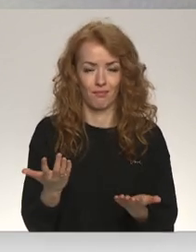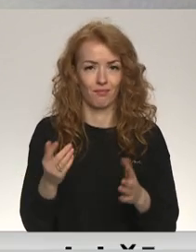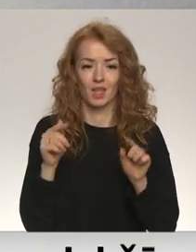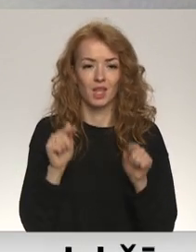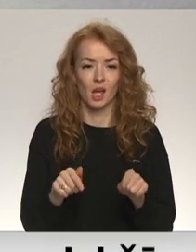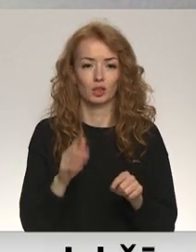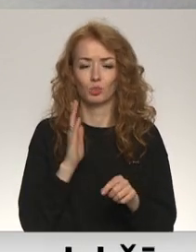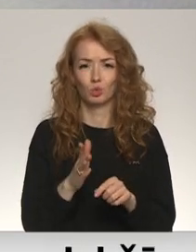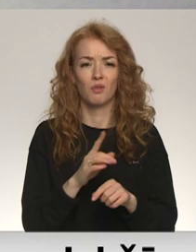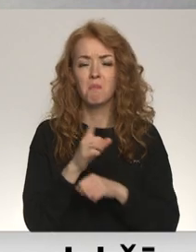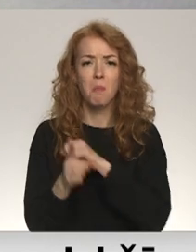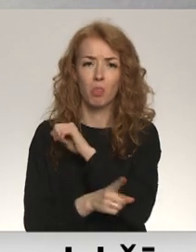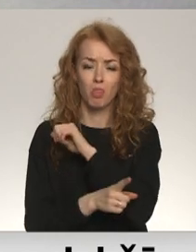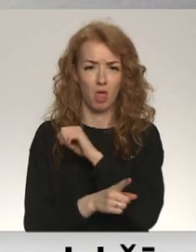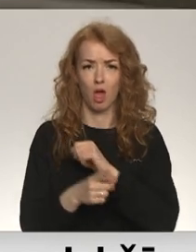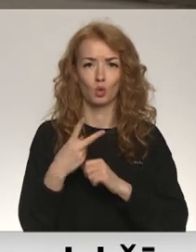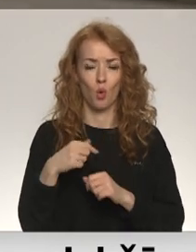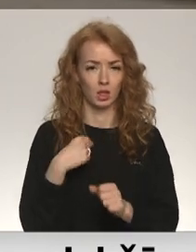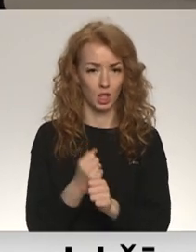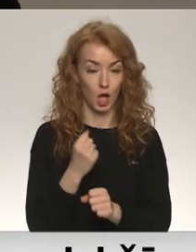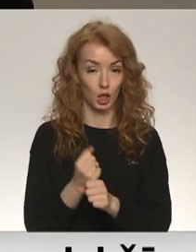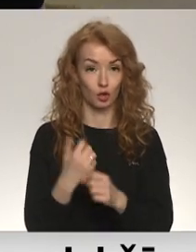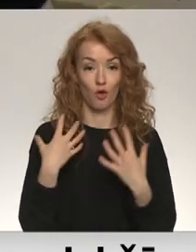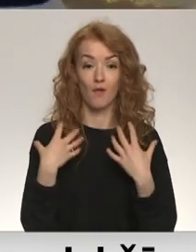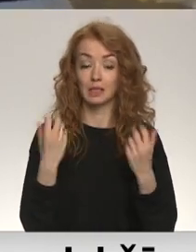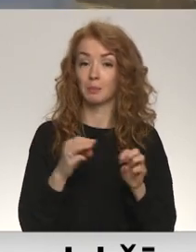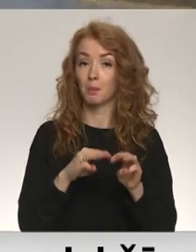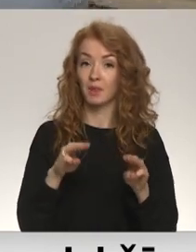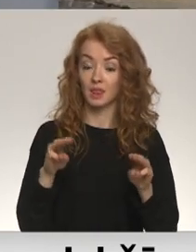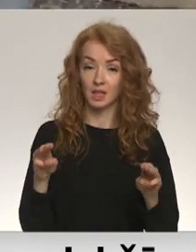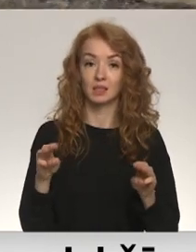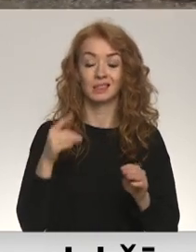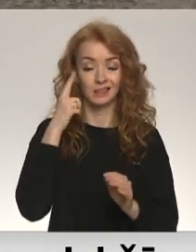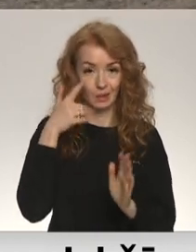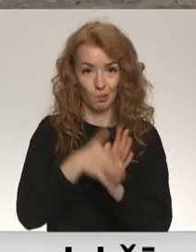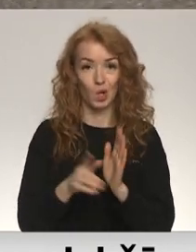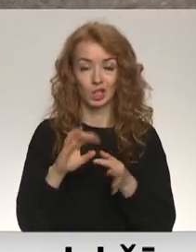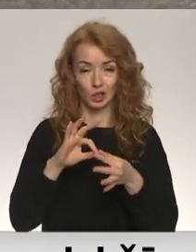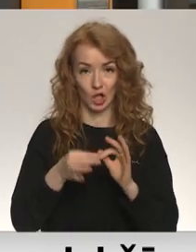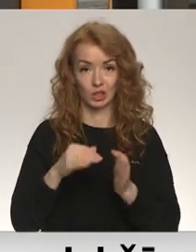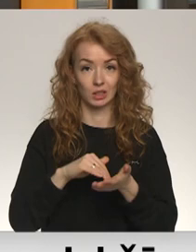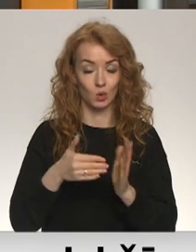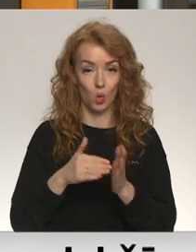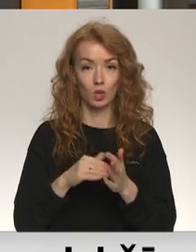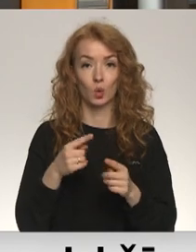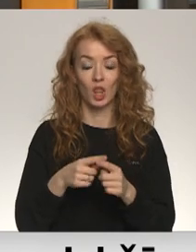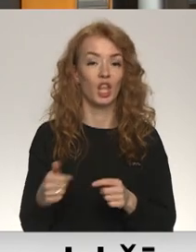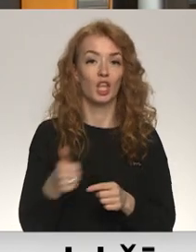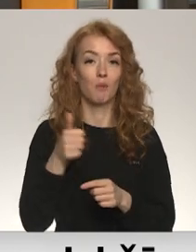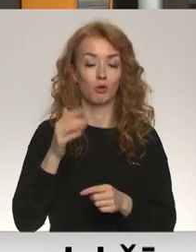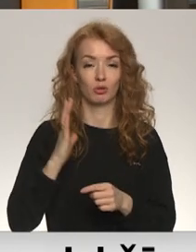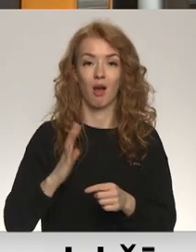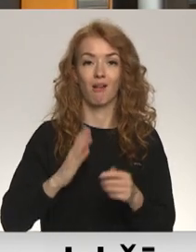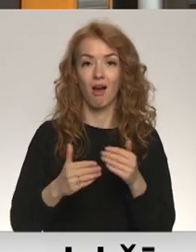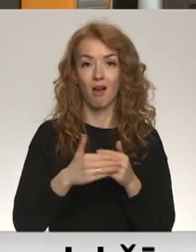tas būs pats pēdējais, kā mēs ķeršos klāt. Veselības ministrija izprot sarežģīto situāciju šobrīd un īpaši jau gaidot